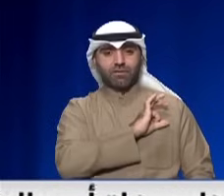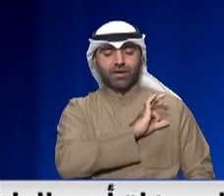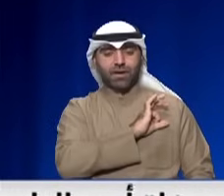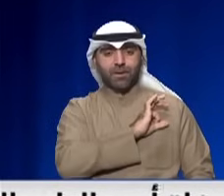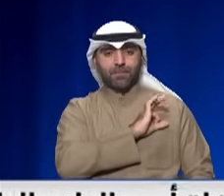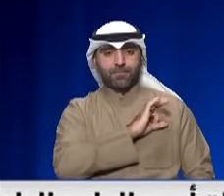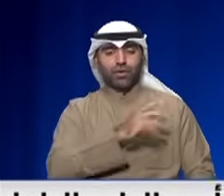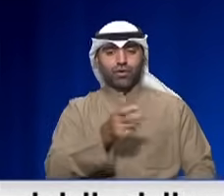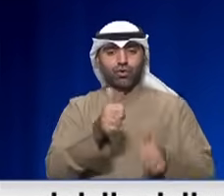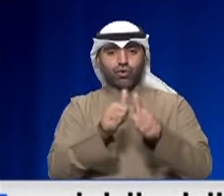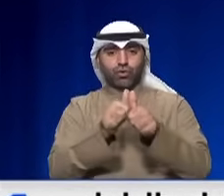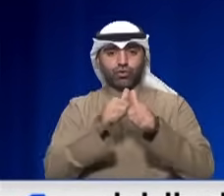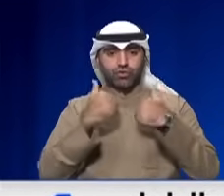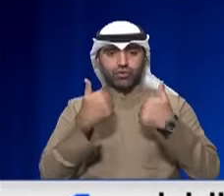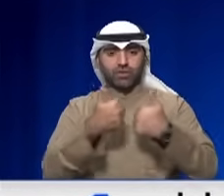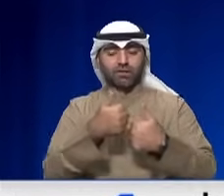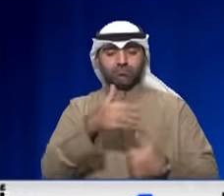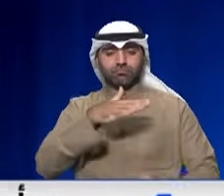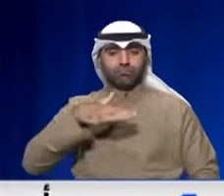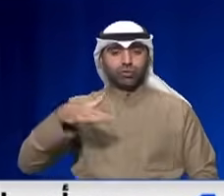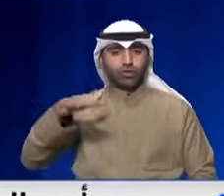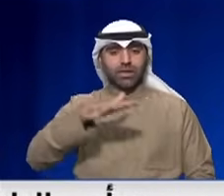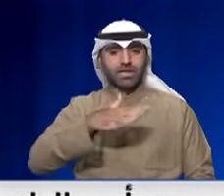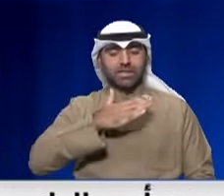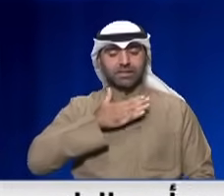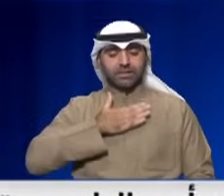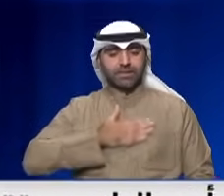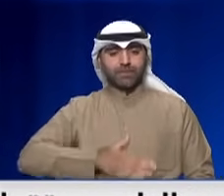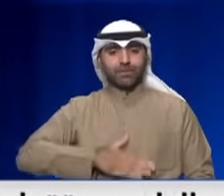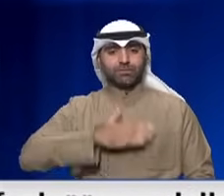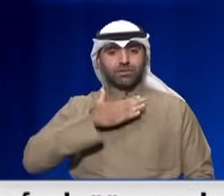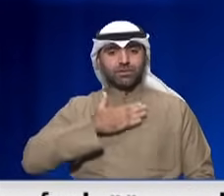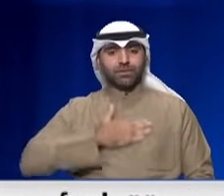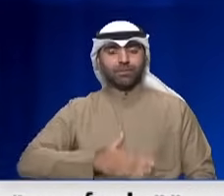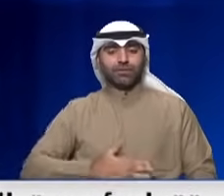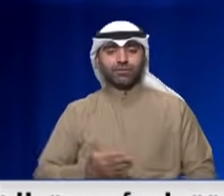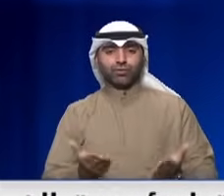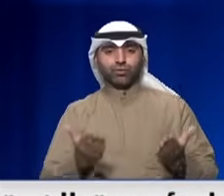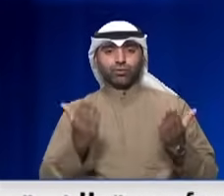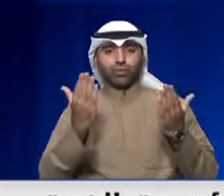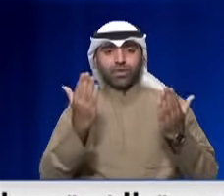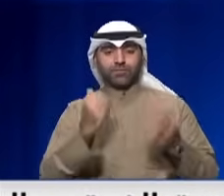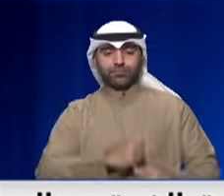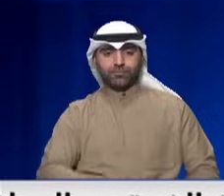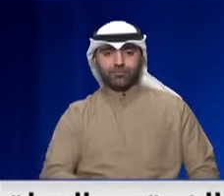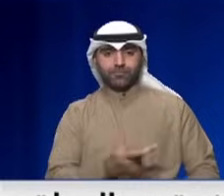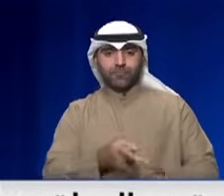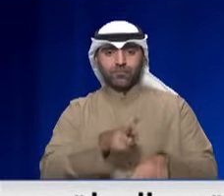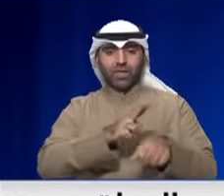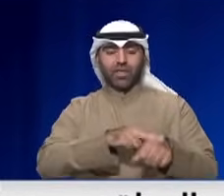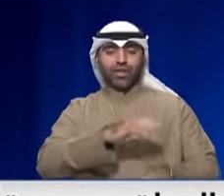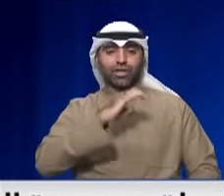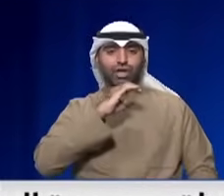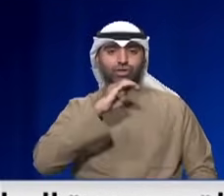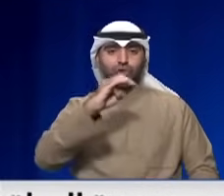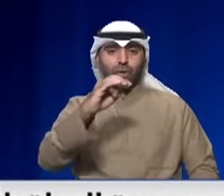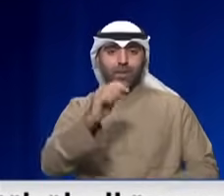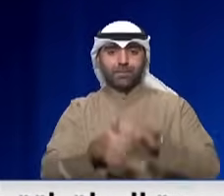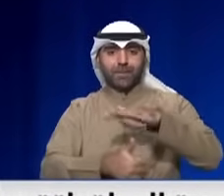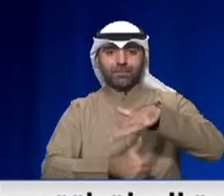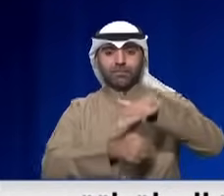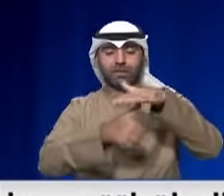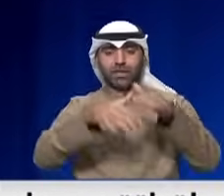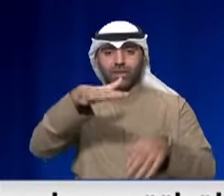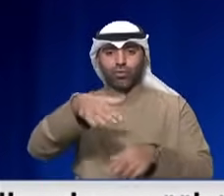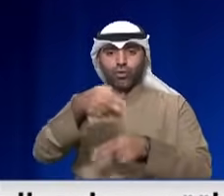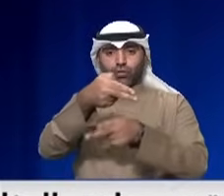يلهم سموه رعاه الله جميل الصبر وحسن العزاء هذا وقد بعث حضره صاحب السمو امير البلاد